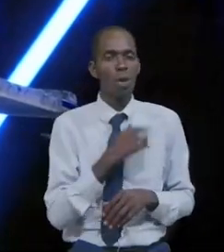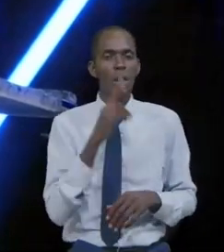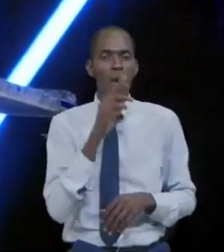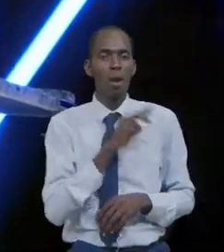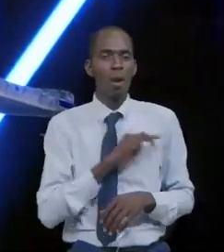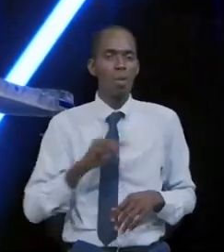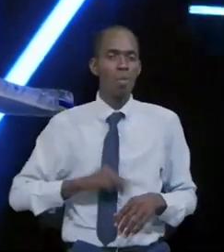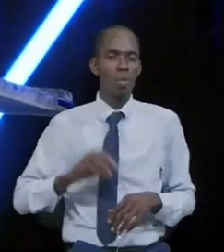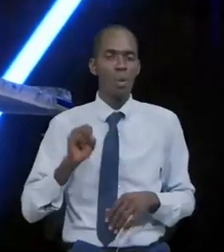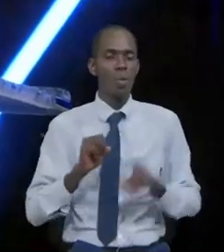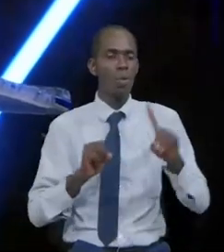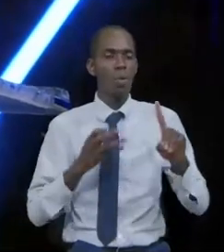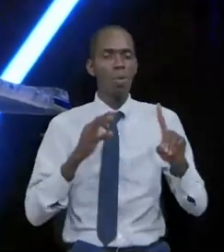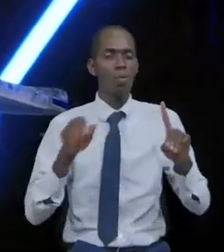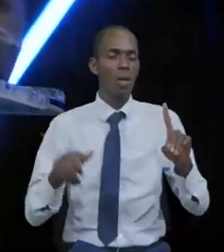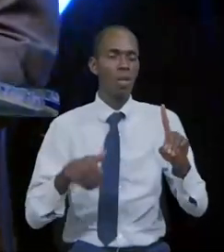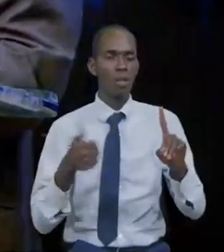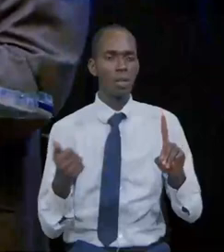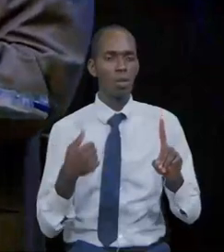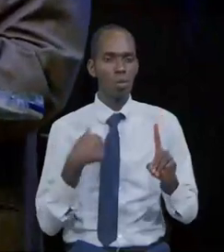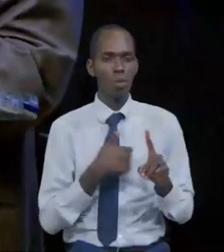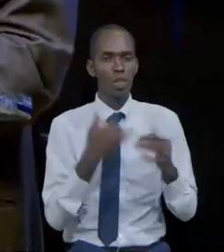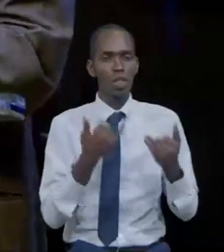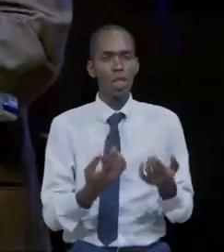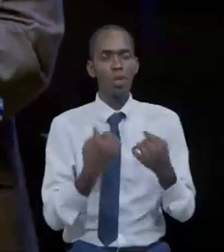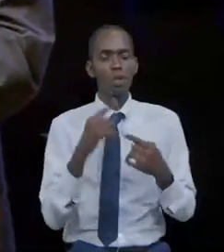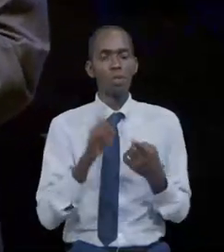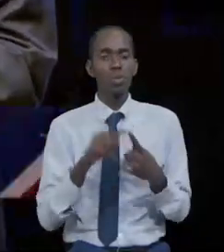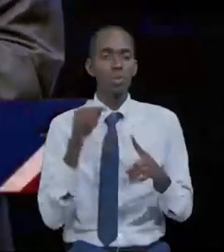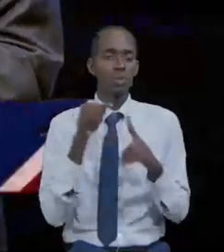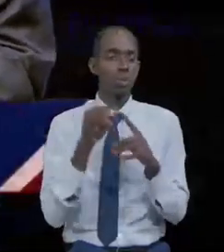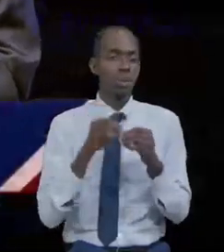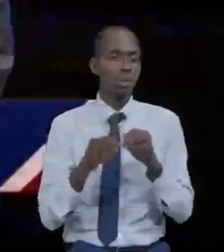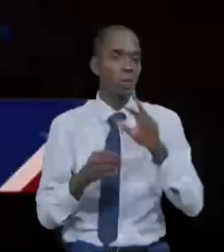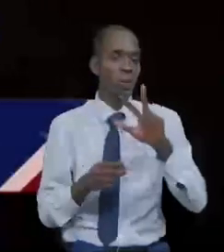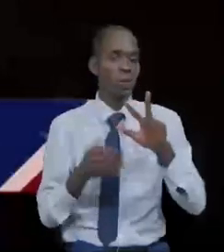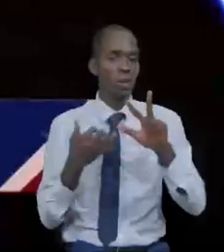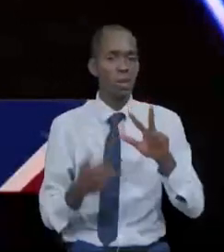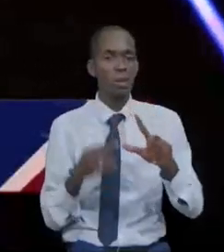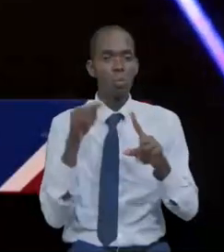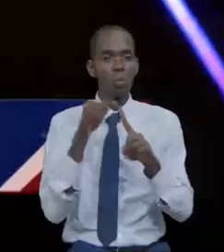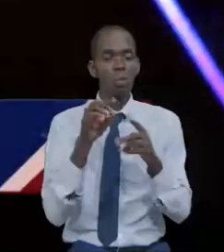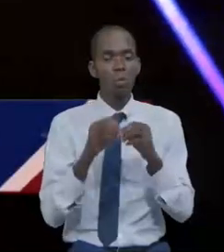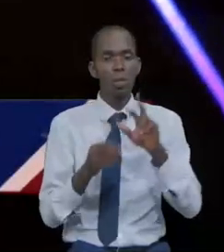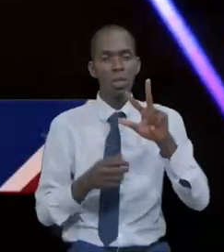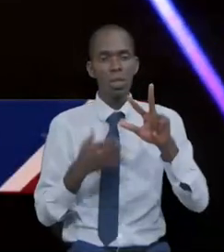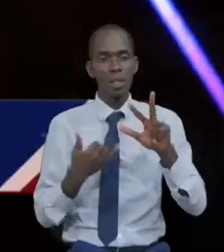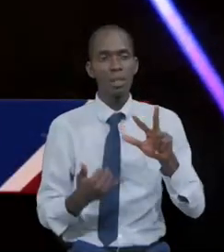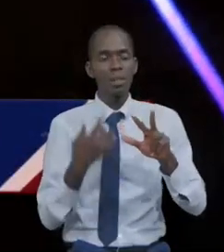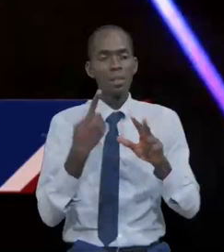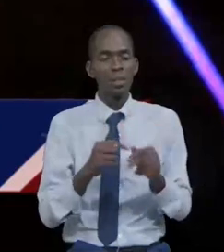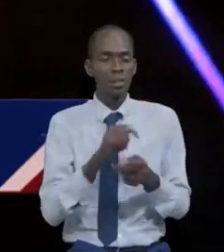uns des autres. Nous allons au troisième point maintenant. Troisième point, la